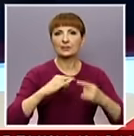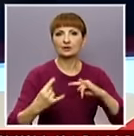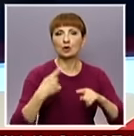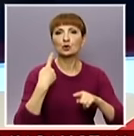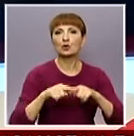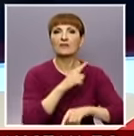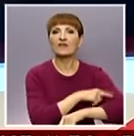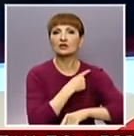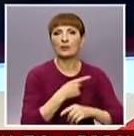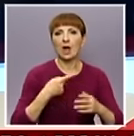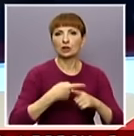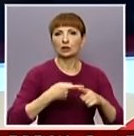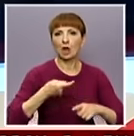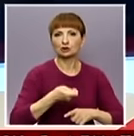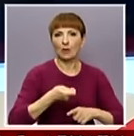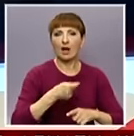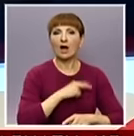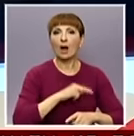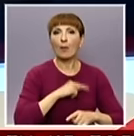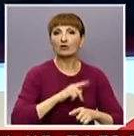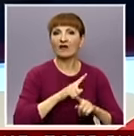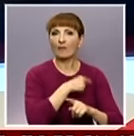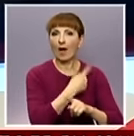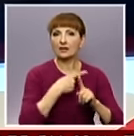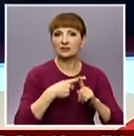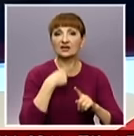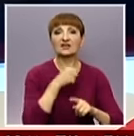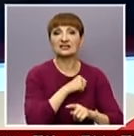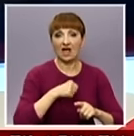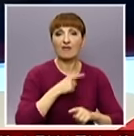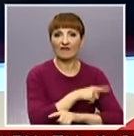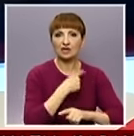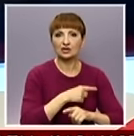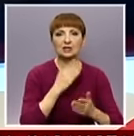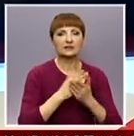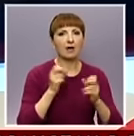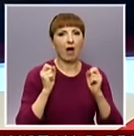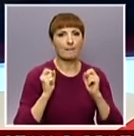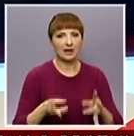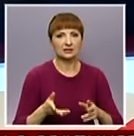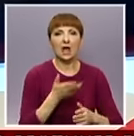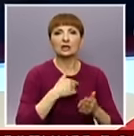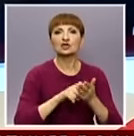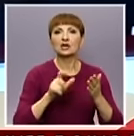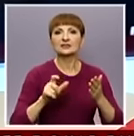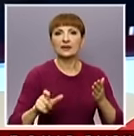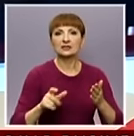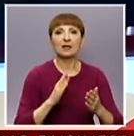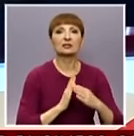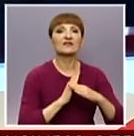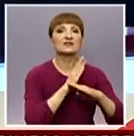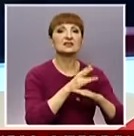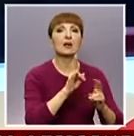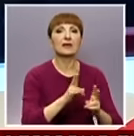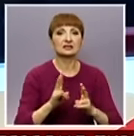другому фельдшеру угрожали ножом. Работа в неотложке, как отмечают сами побитые врачи, становится опасной. Моя коллега Рамина